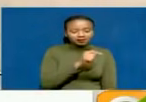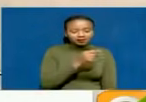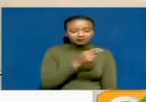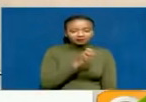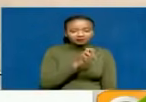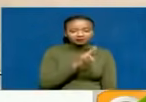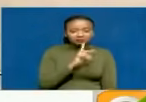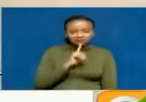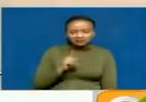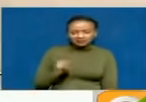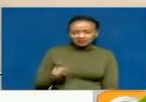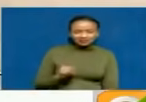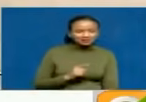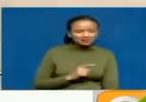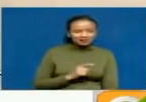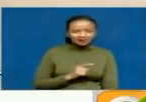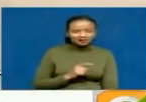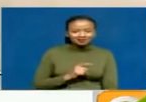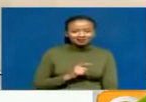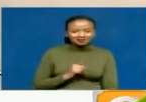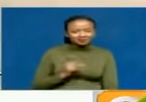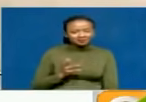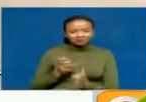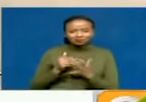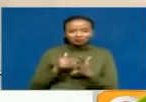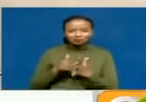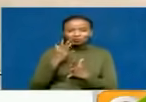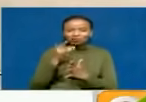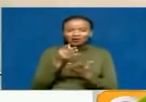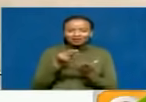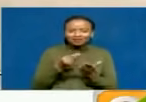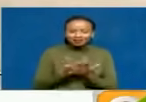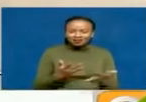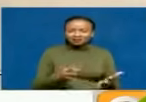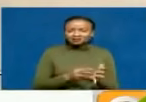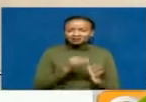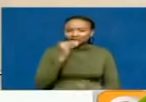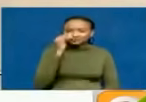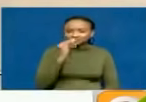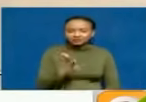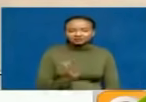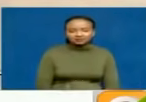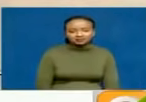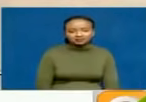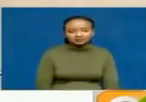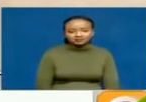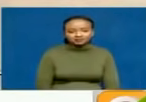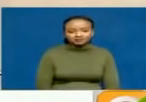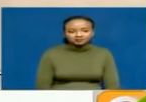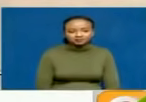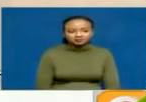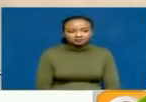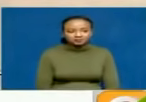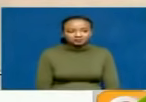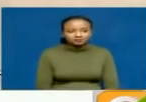mfumo huo umeongeza mzigo wa fedha kwa wazazi kutokana na gharama ya vitabu na vifaa vya kusoma. Raquel Mwigai ana